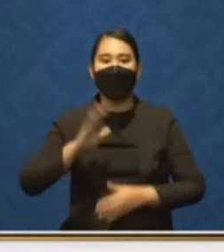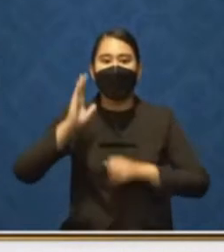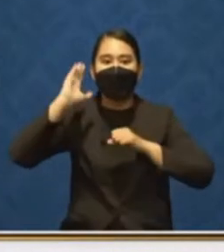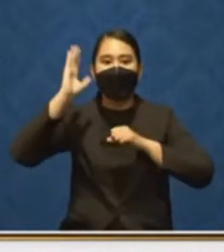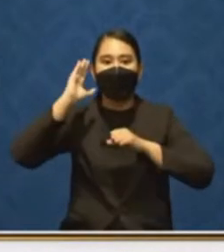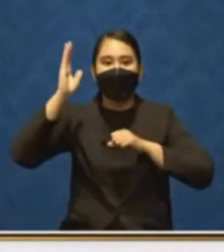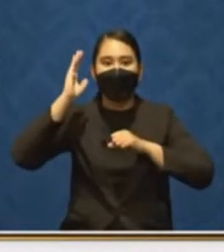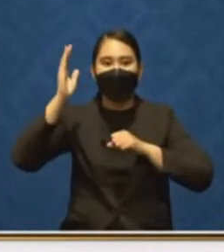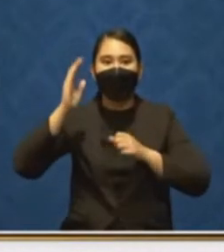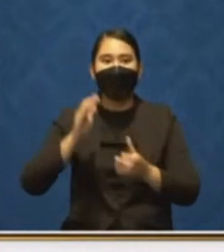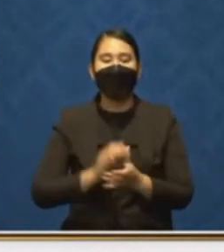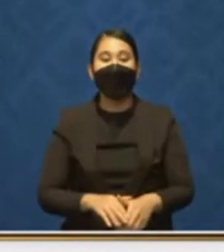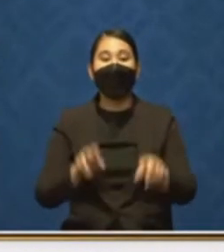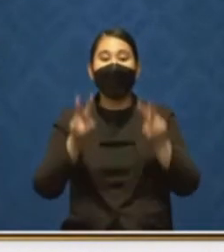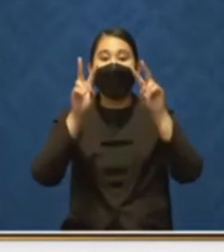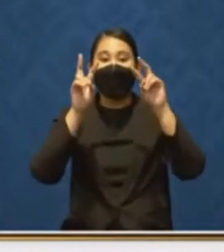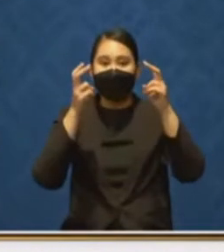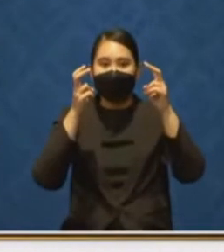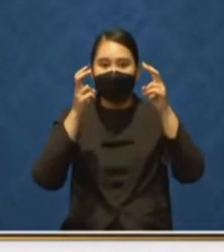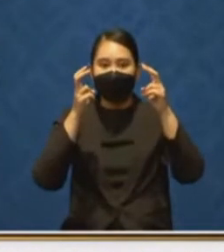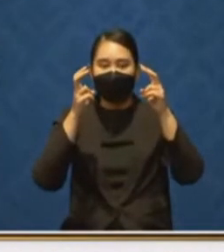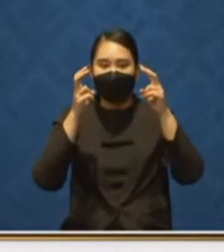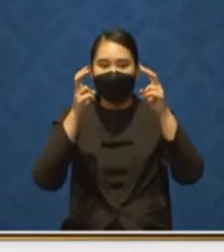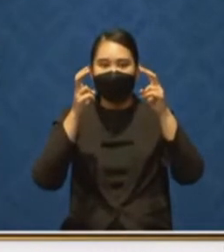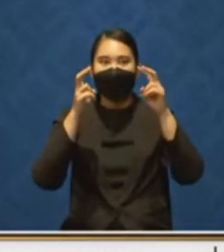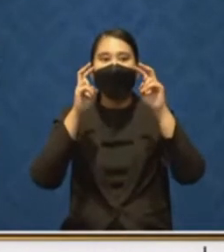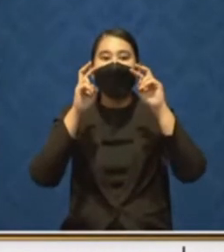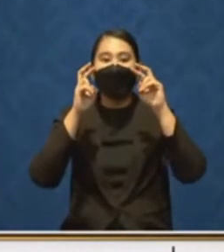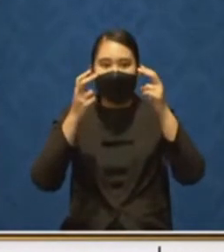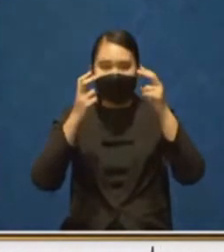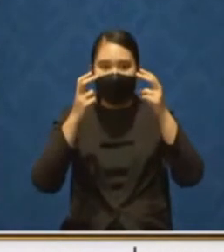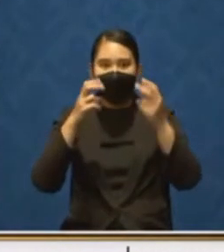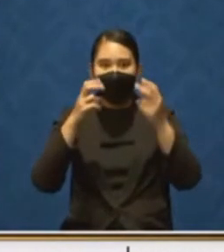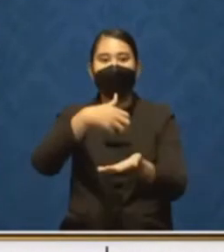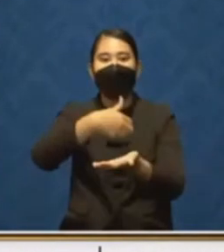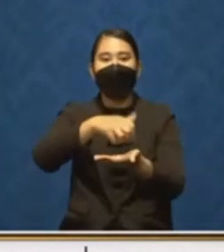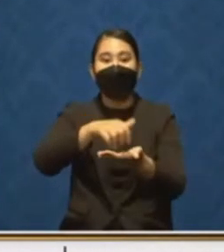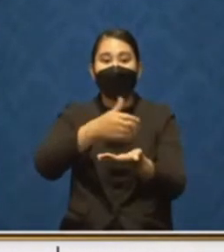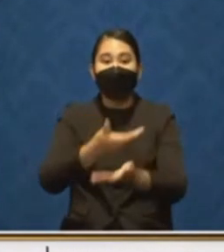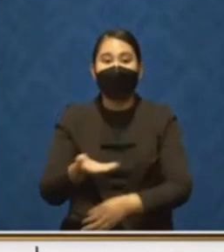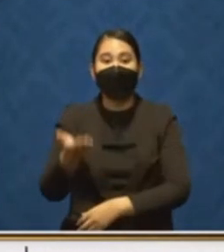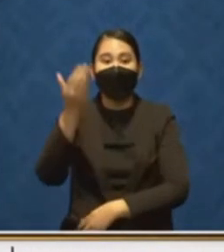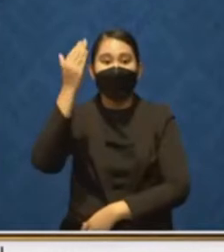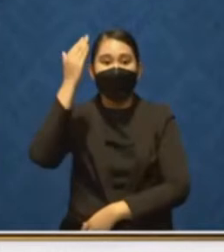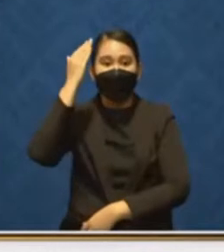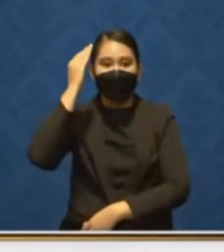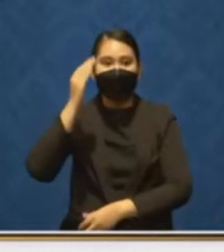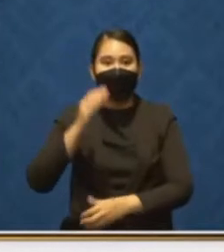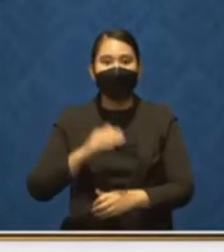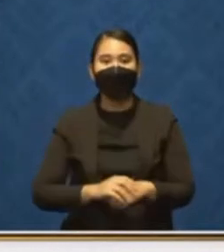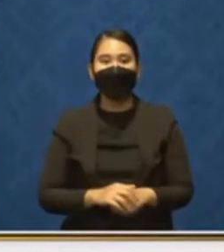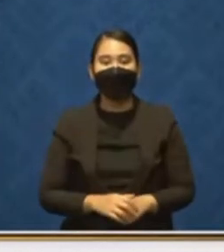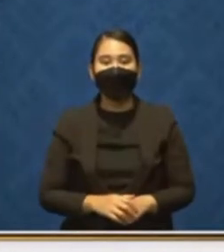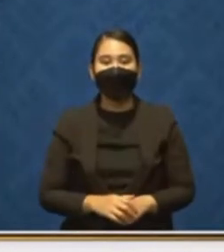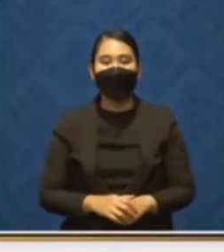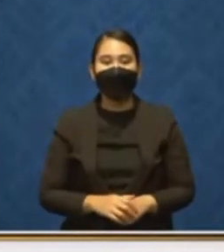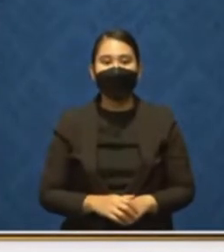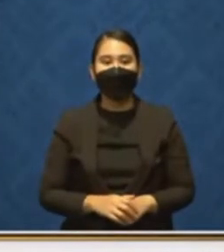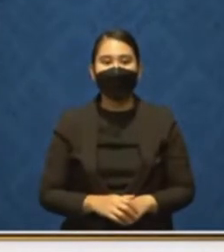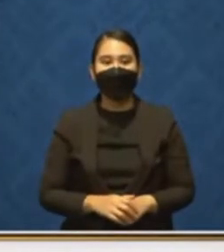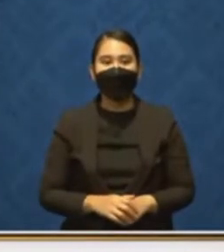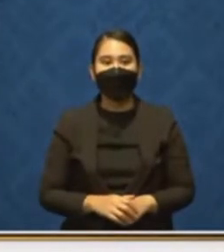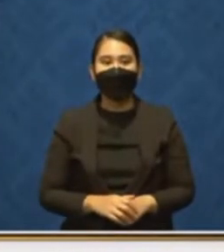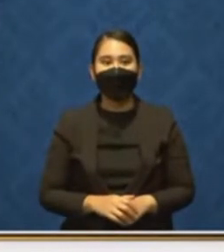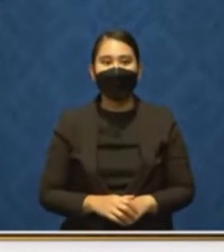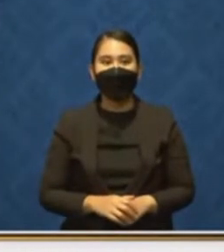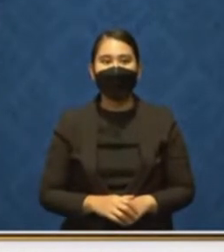มีญัตติที่จะเรียนให้ท่านประธานรับทราบว่าไม่มี